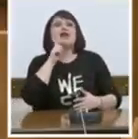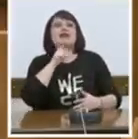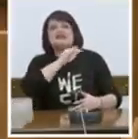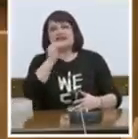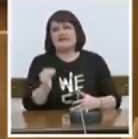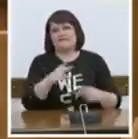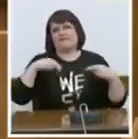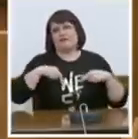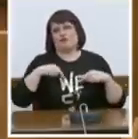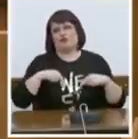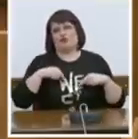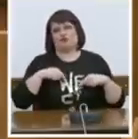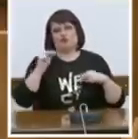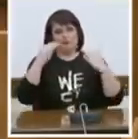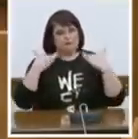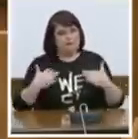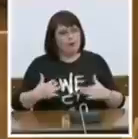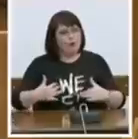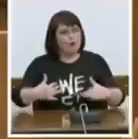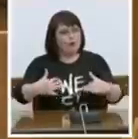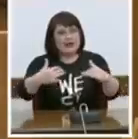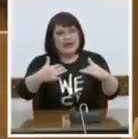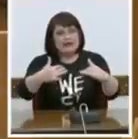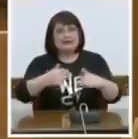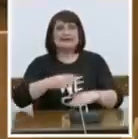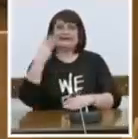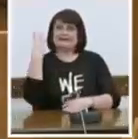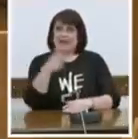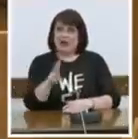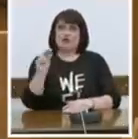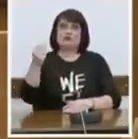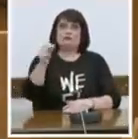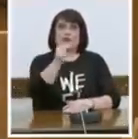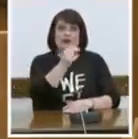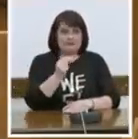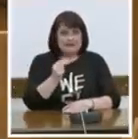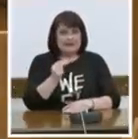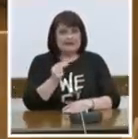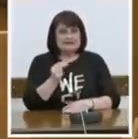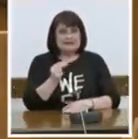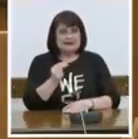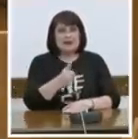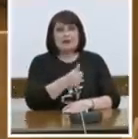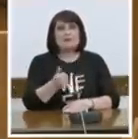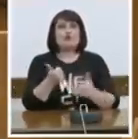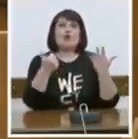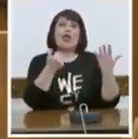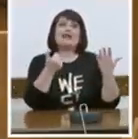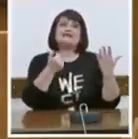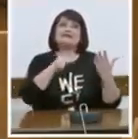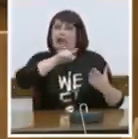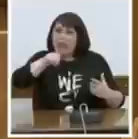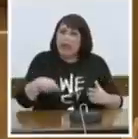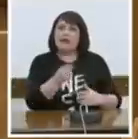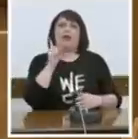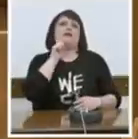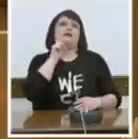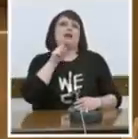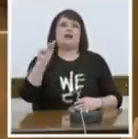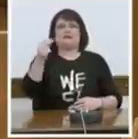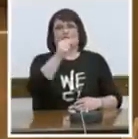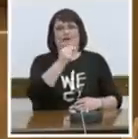μία βουλή των 300 βουλευτών με 69 γυναίκες. Η